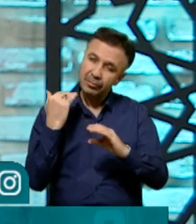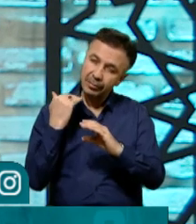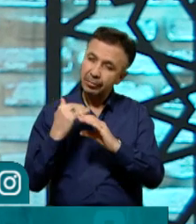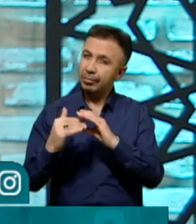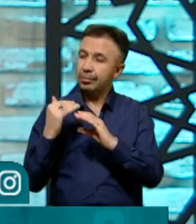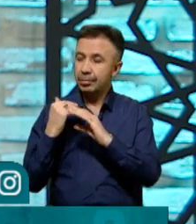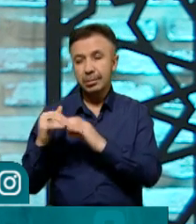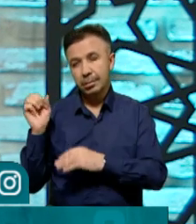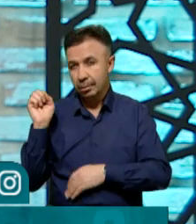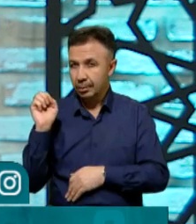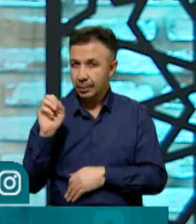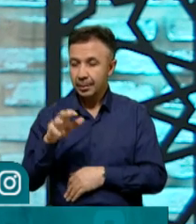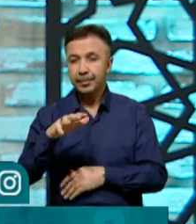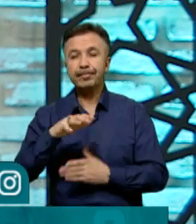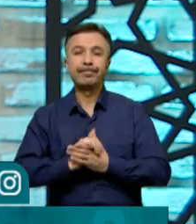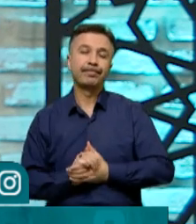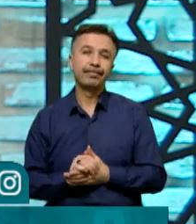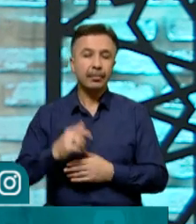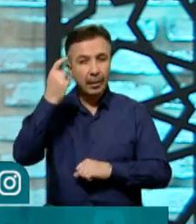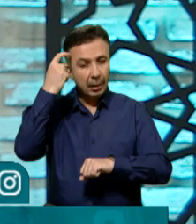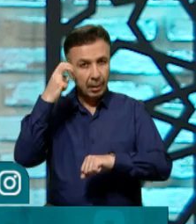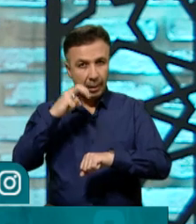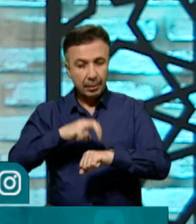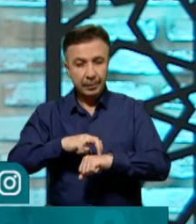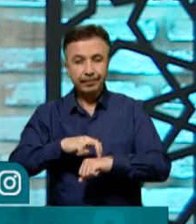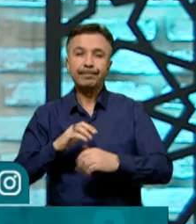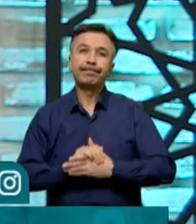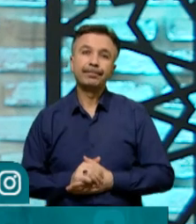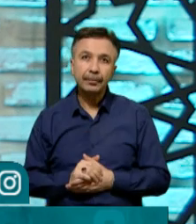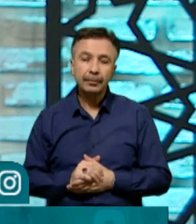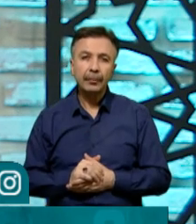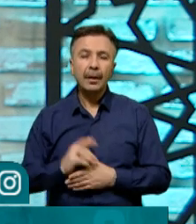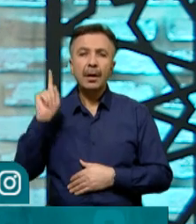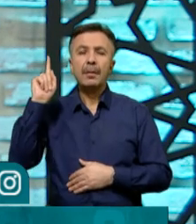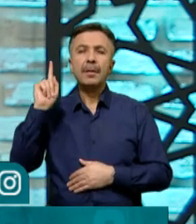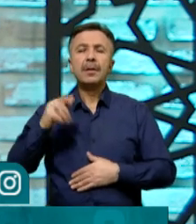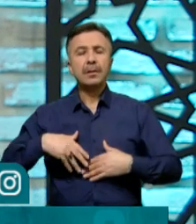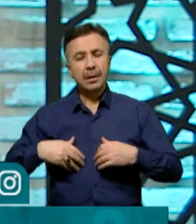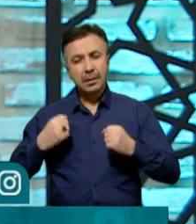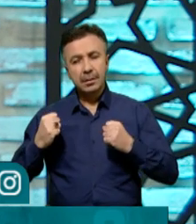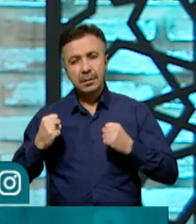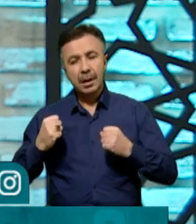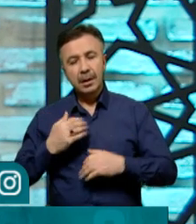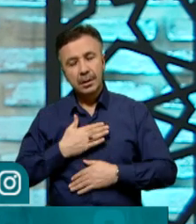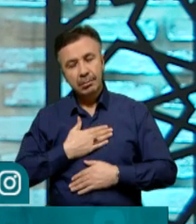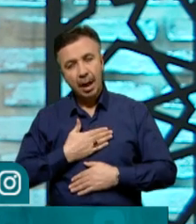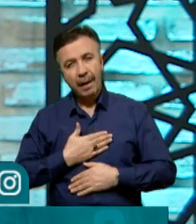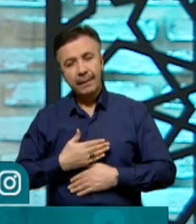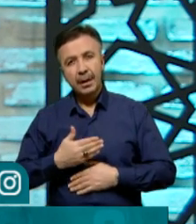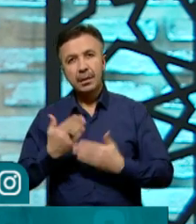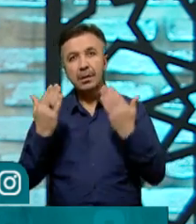sorularını bizlere ulaştırabilecekleri hatırlatmasını yapmış olalım. Rabbimizden sağlık, sıhhat, afiyet niyaz